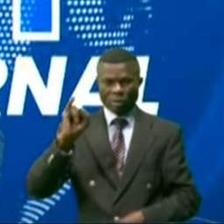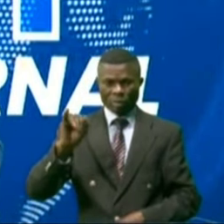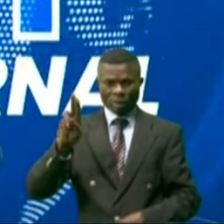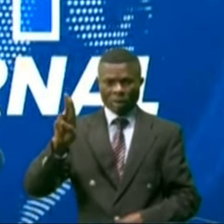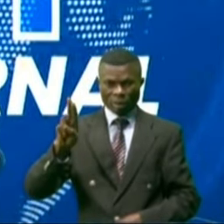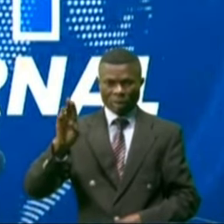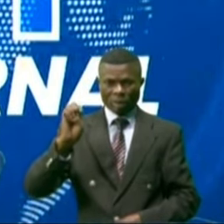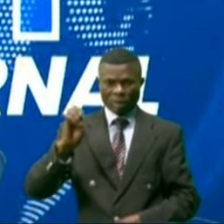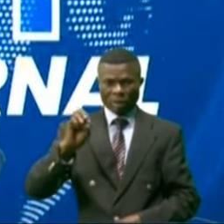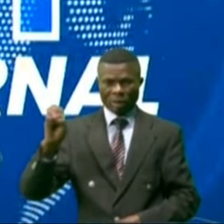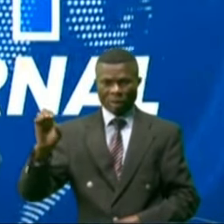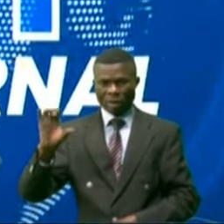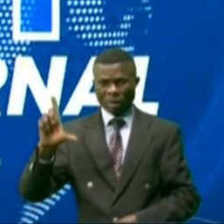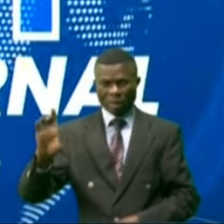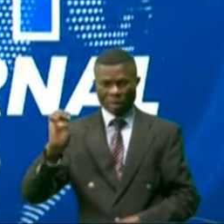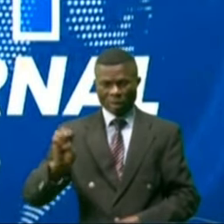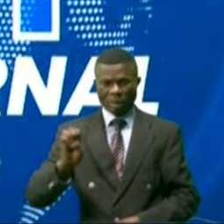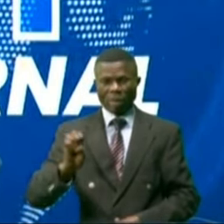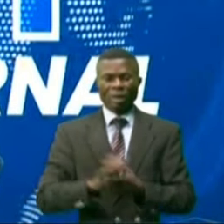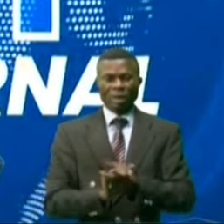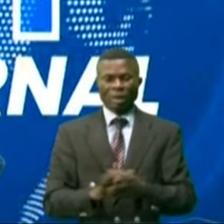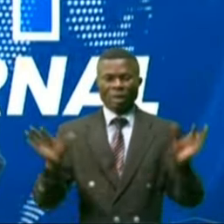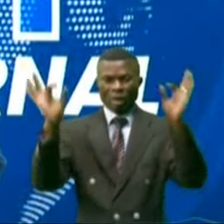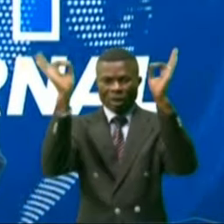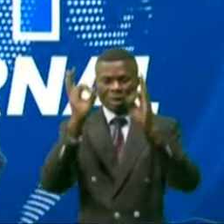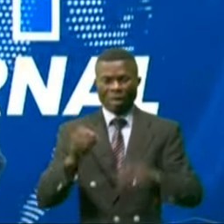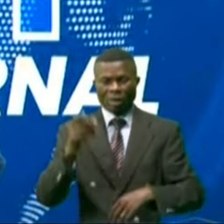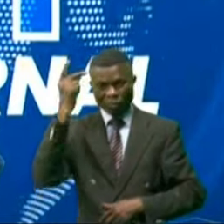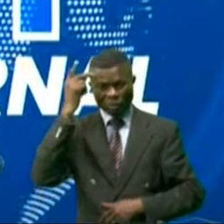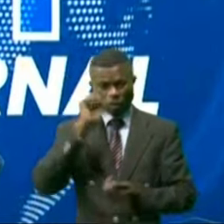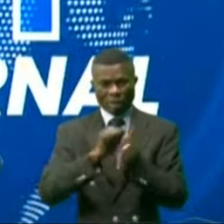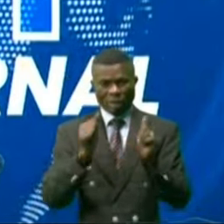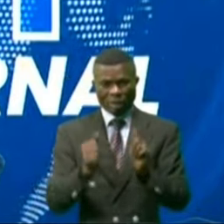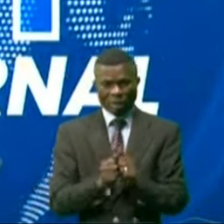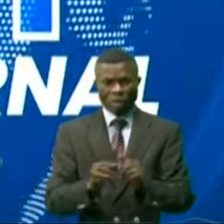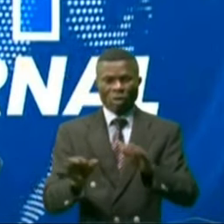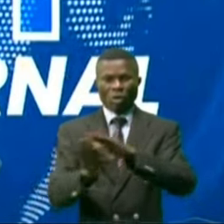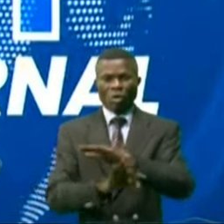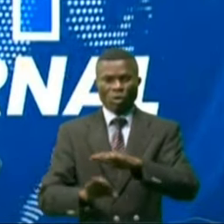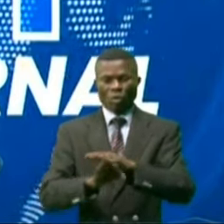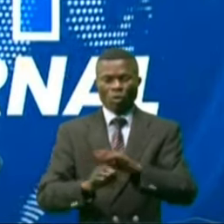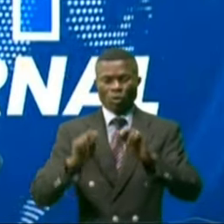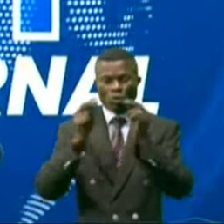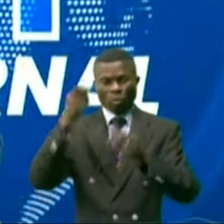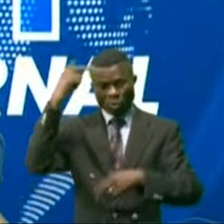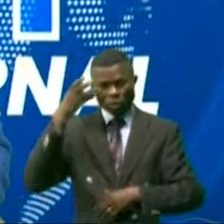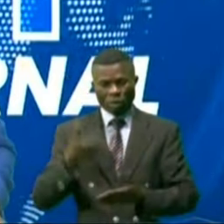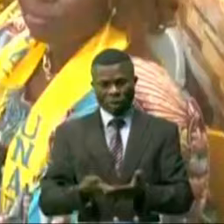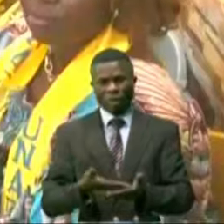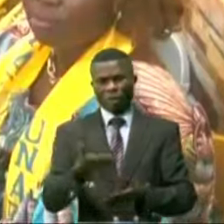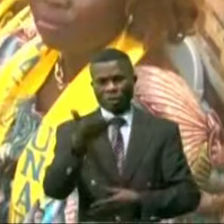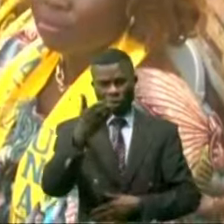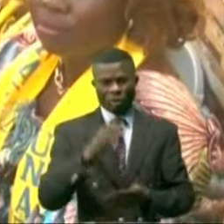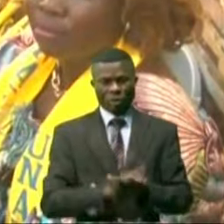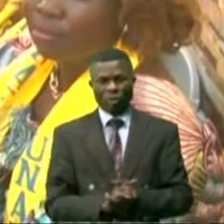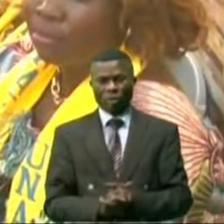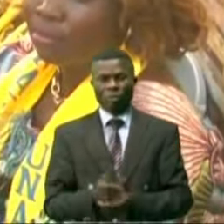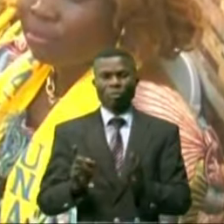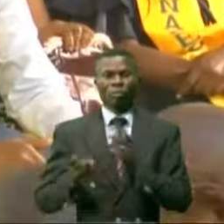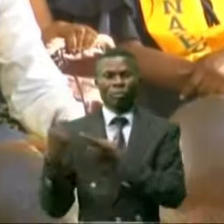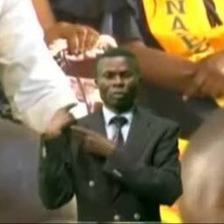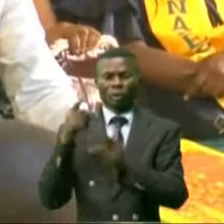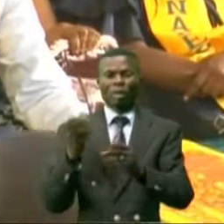était avec les membres de la Fédération de Kinshasa sur la situation de leur formation politique. Regardez. Dès son retour